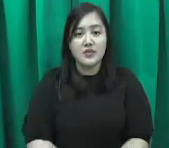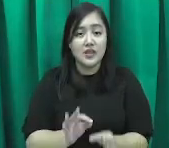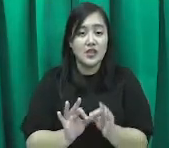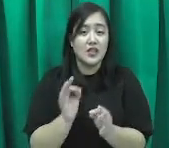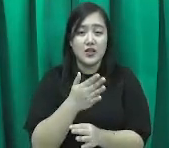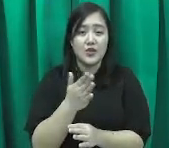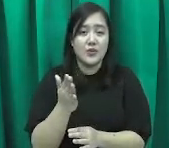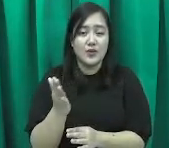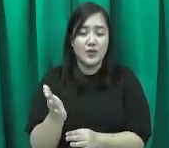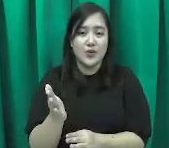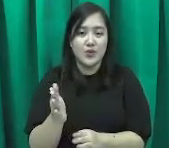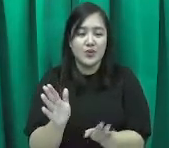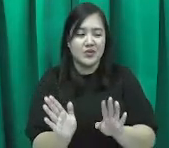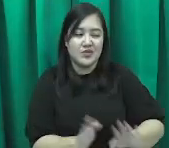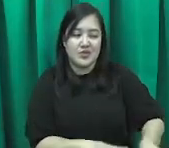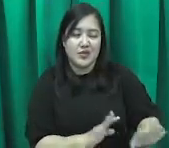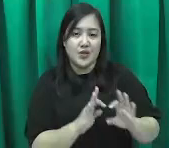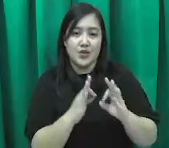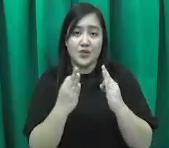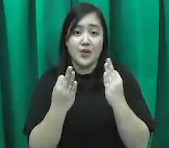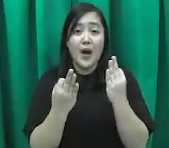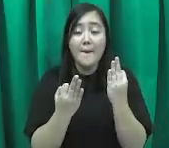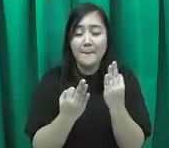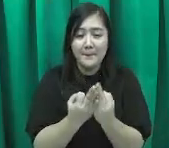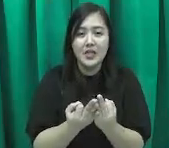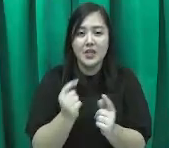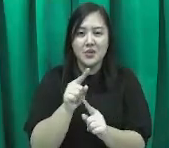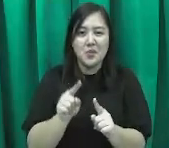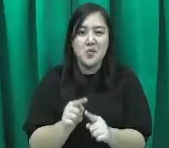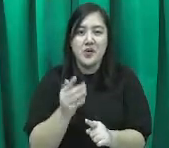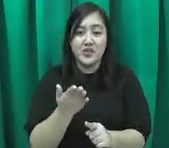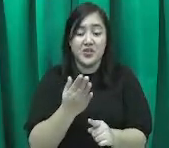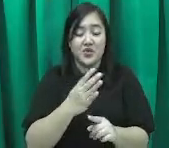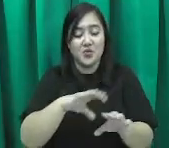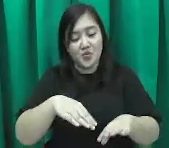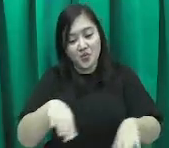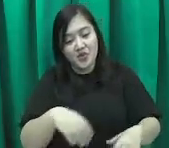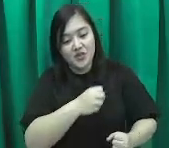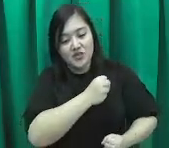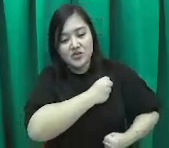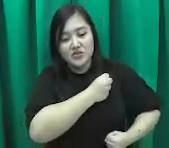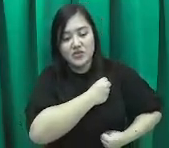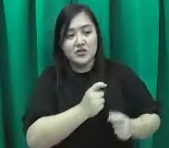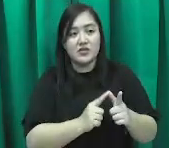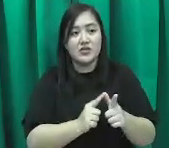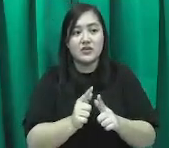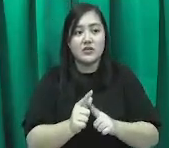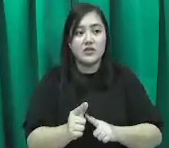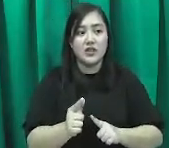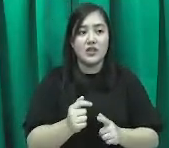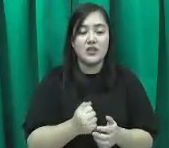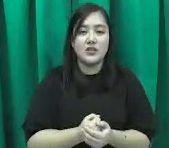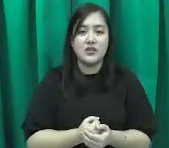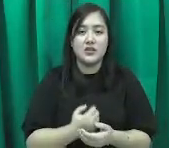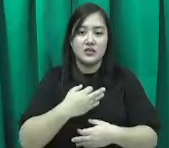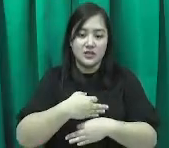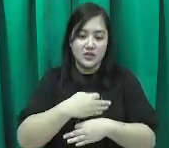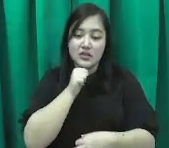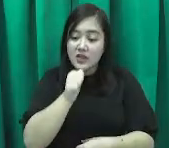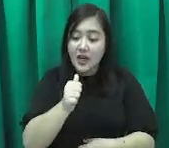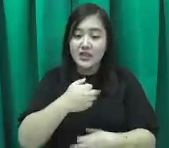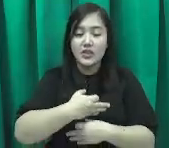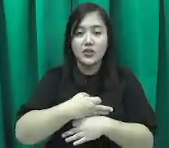mo, hindi ka nagkaroon ng balance ng trabaho mo at saka ng pamilya mo. Yes, sir. Hindi mo naayos ang pamilya mo, wala